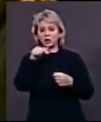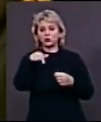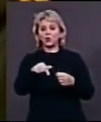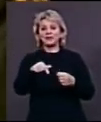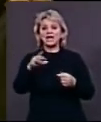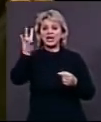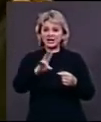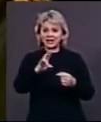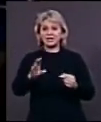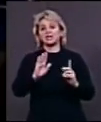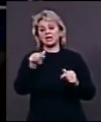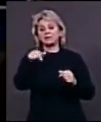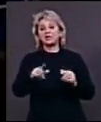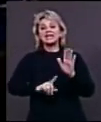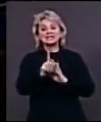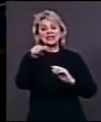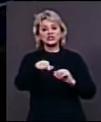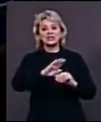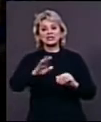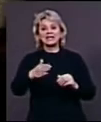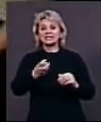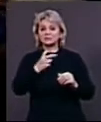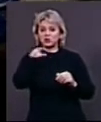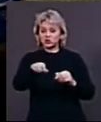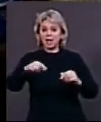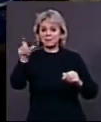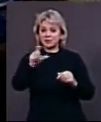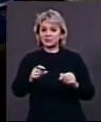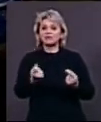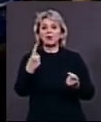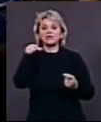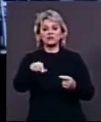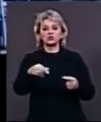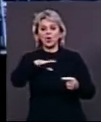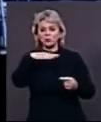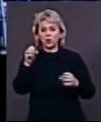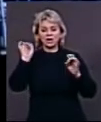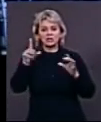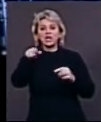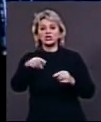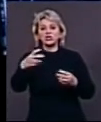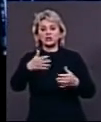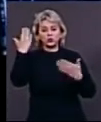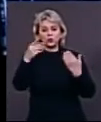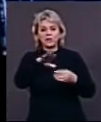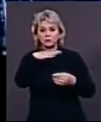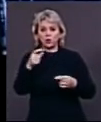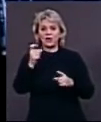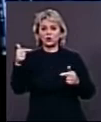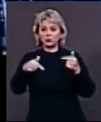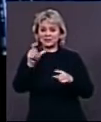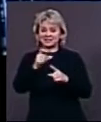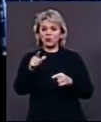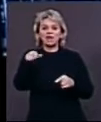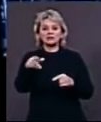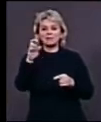с религией, разумеется. Изначально несмешная пьеса вдруг ожила от шумных диалогов, юмора ниже пояса и сквернословия. И все равно